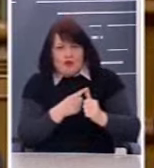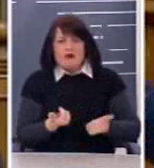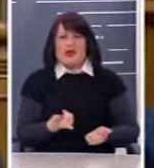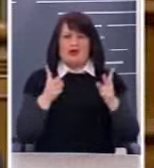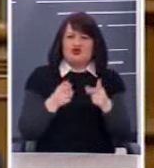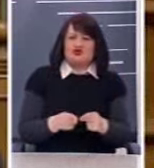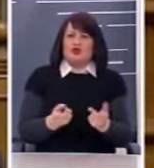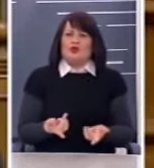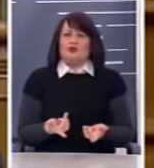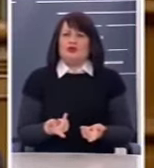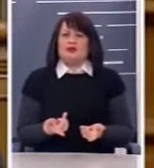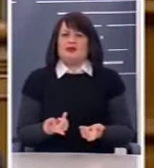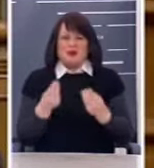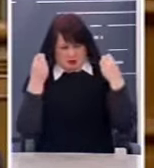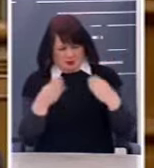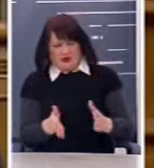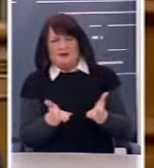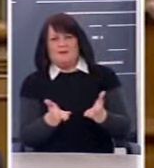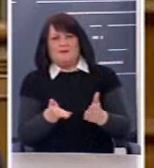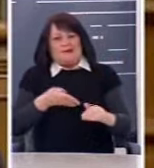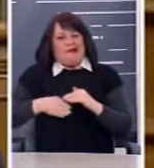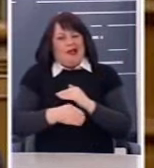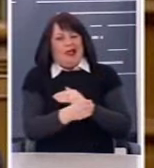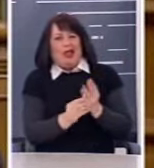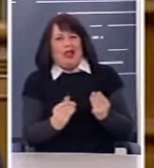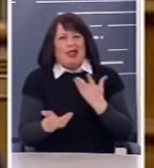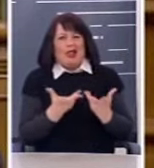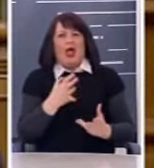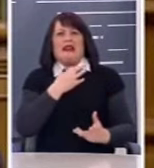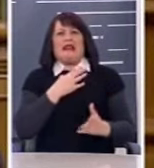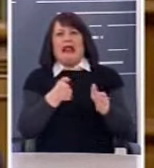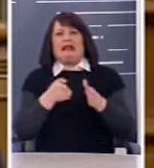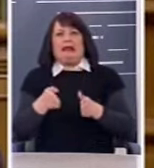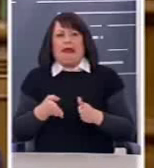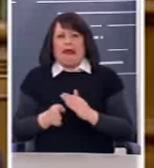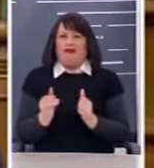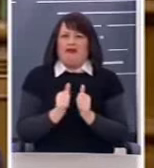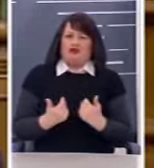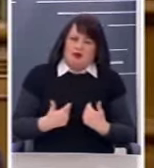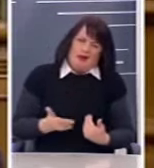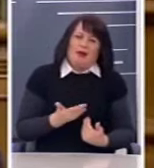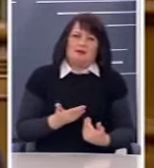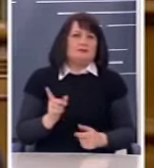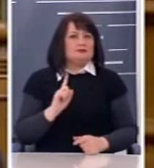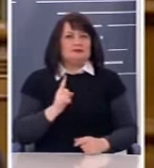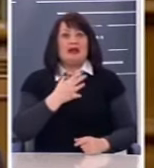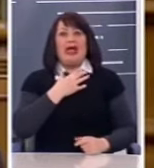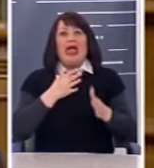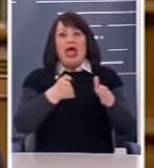αυτή η απέσια ιστορία με τα ρουσφέτια για το ποιος θα μπει στις ΜΕΘ. Αυξήσαμε τον αριθμό των